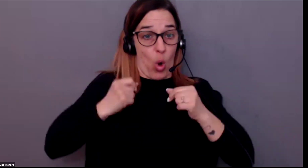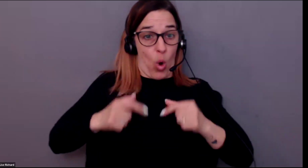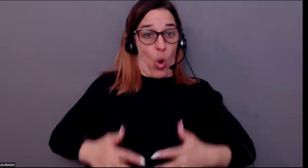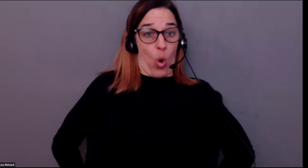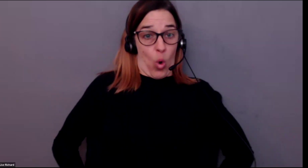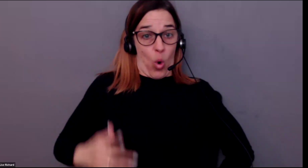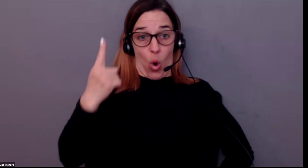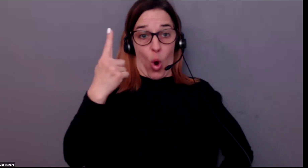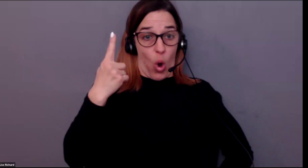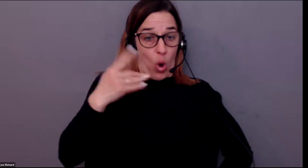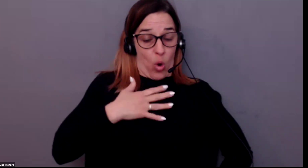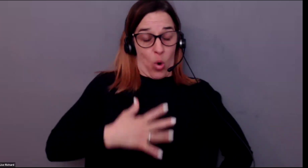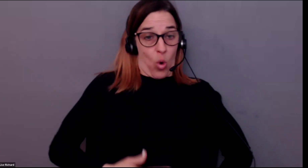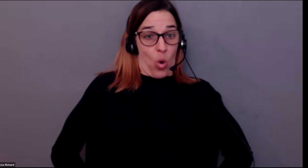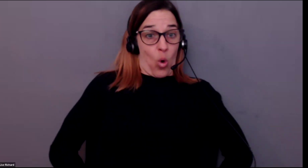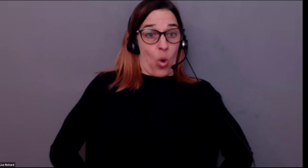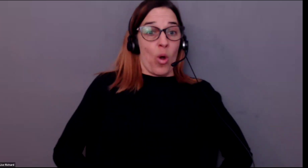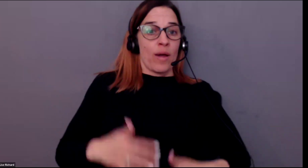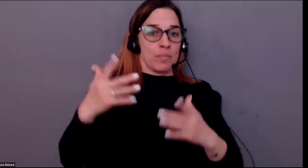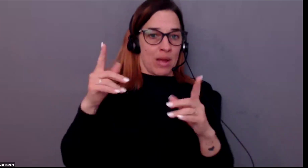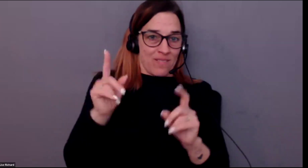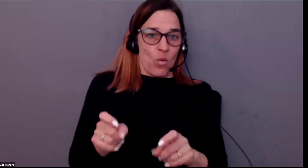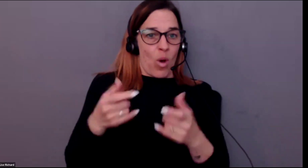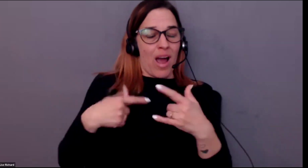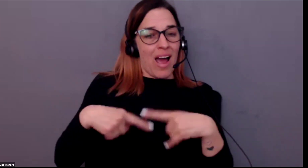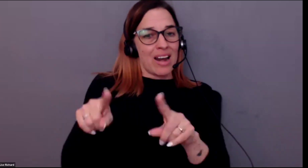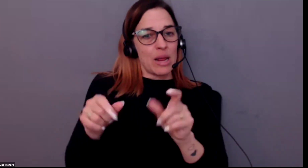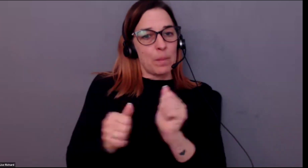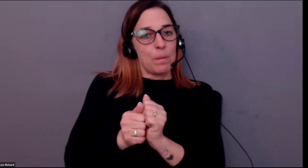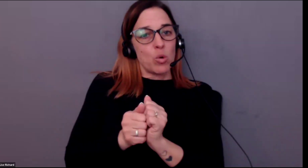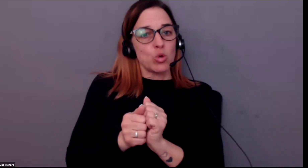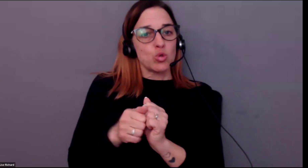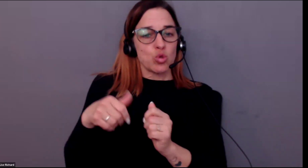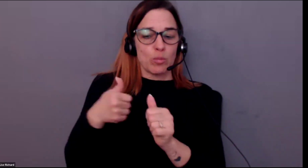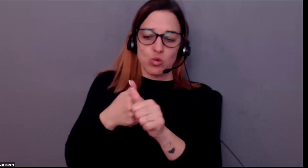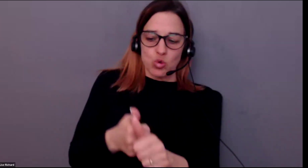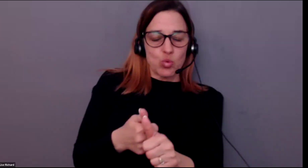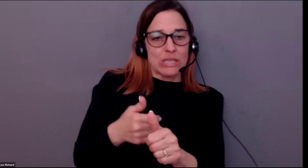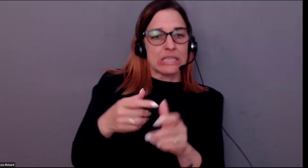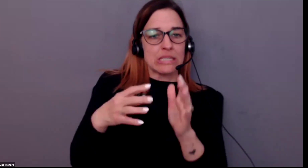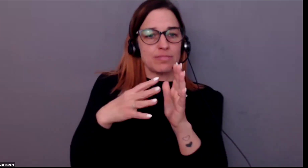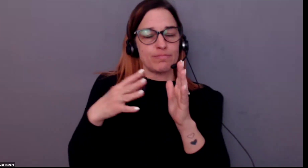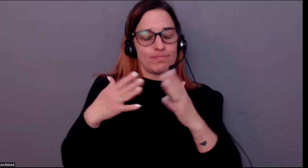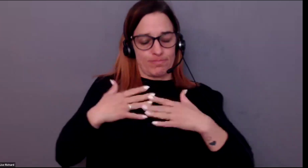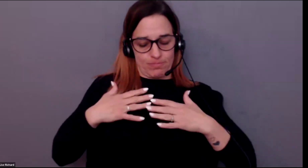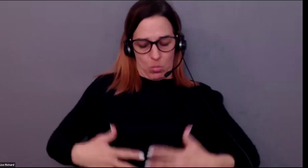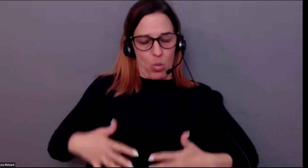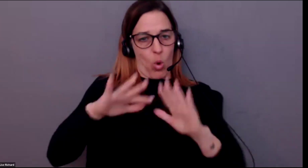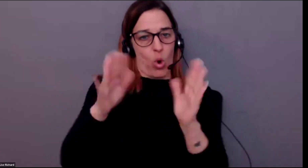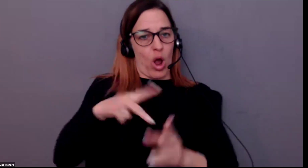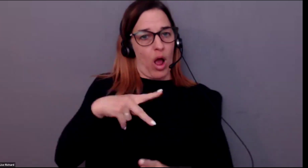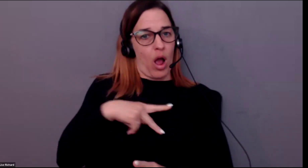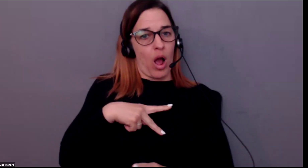une pièce, essayez d'y aller avec les trucs de notre morphologie. Mettez, prenez